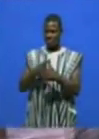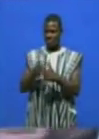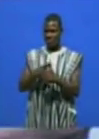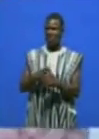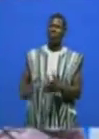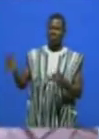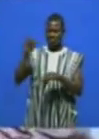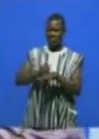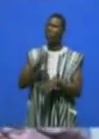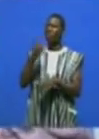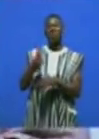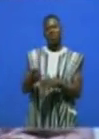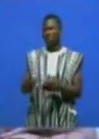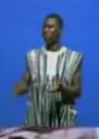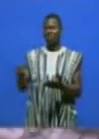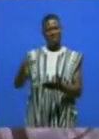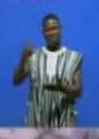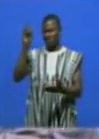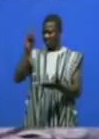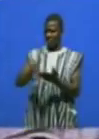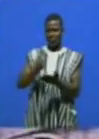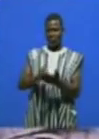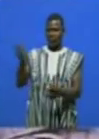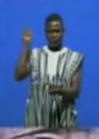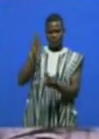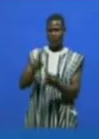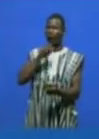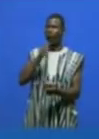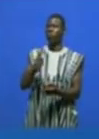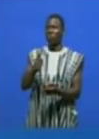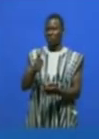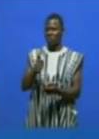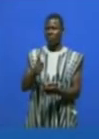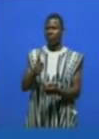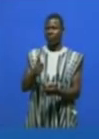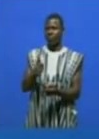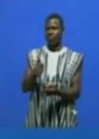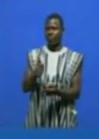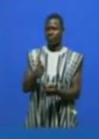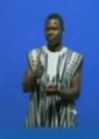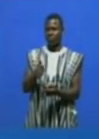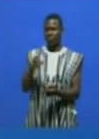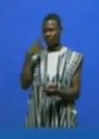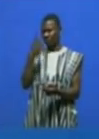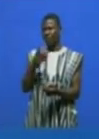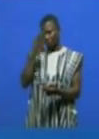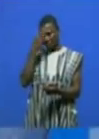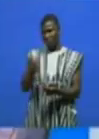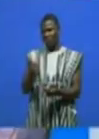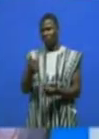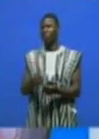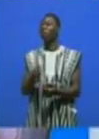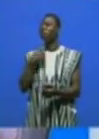donc c'est pas les personnes habilitées pour siéger à ceux à cette chambre l'a donc j'espère sur good là qu'ils ont formulées